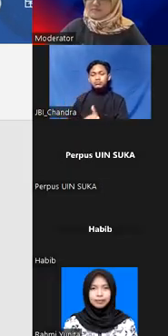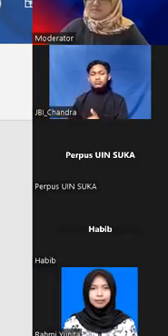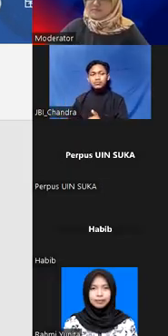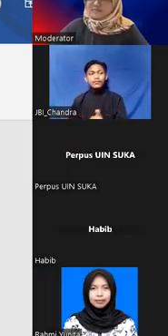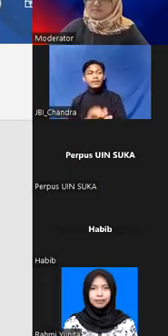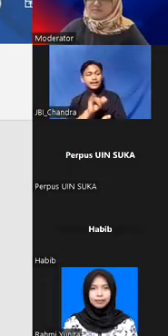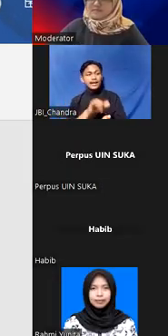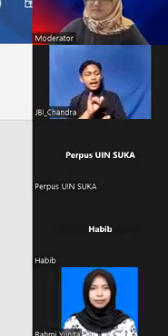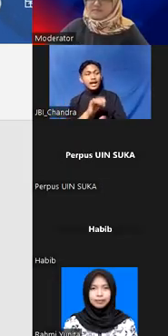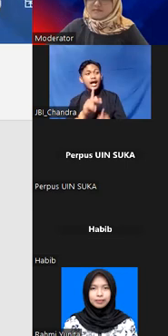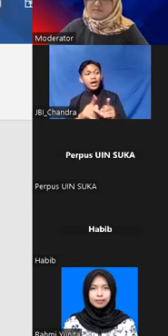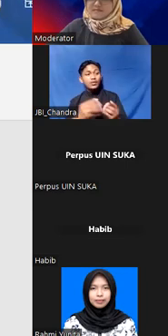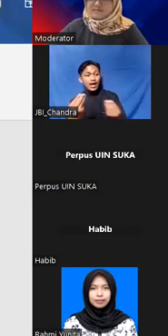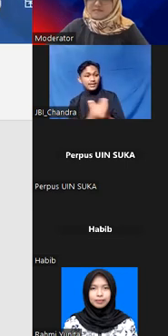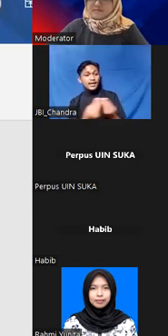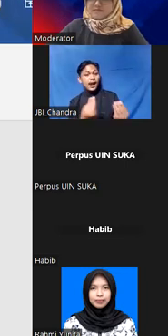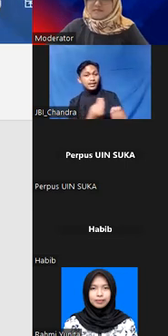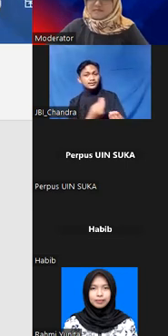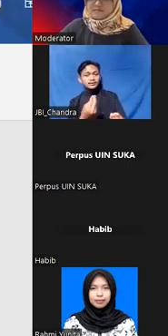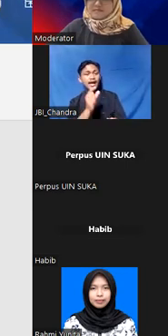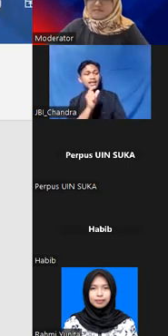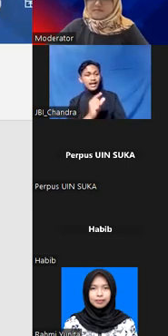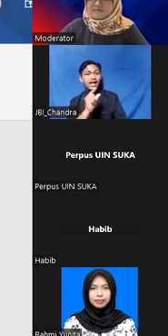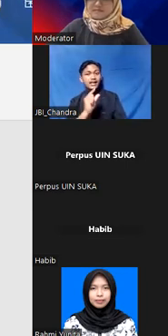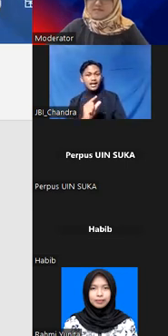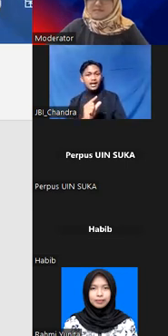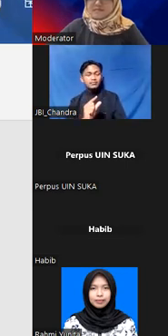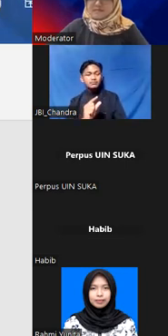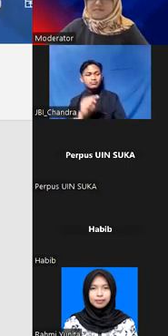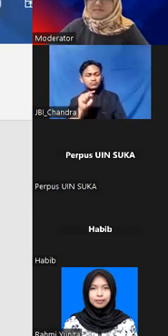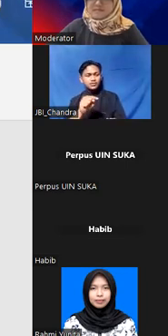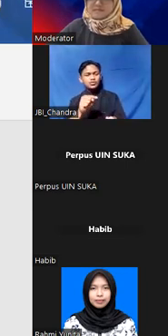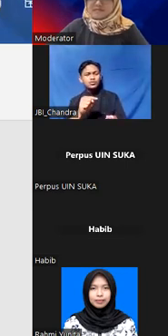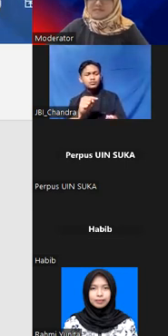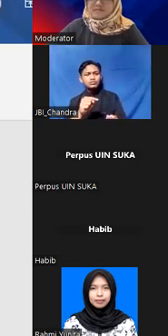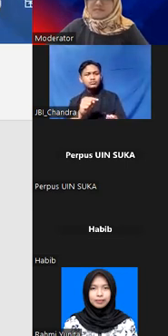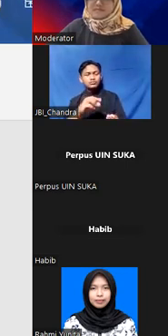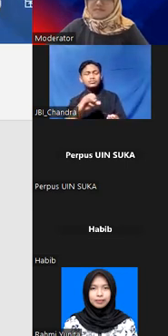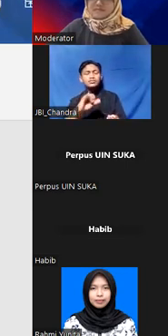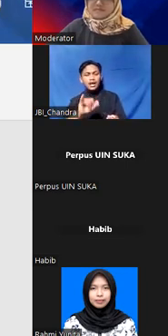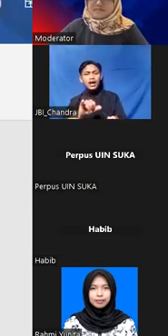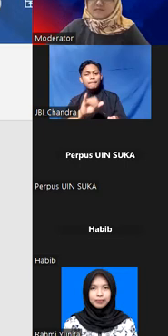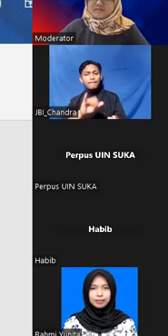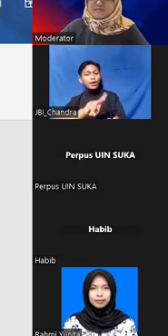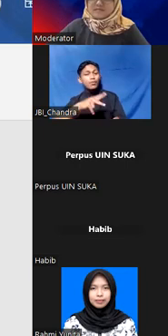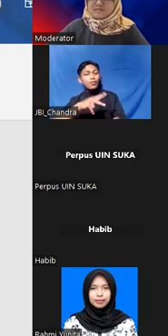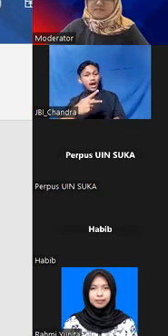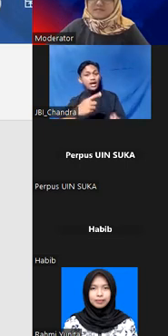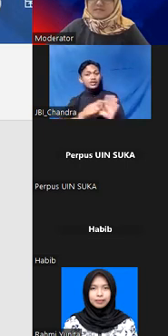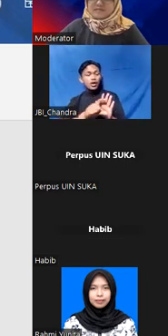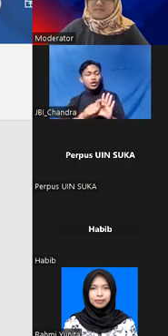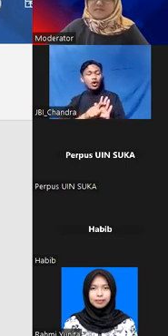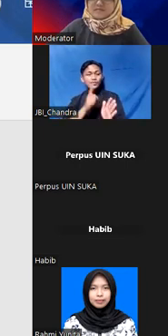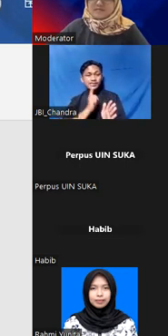dia teracak kata-katanya tentu jadi mempengaruhi Jadi kalau contoh Bismillahirrohmanirrohim saat nanti